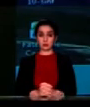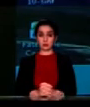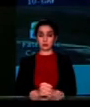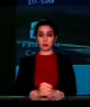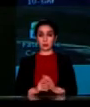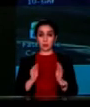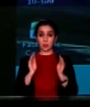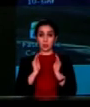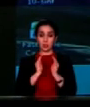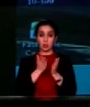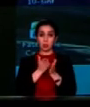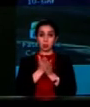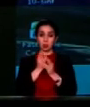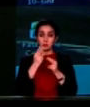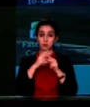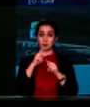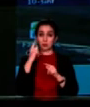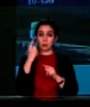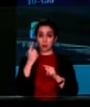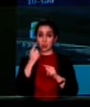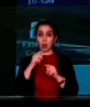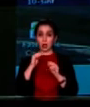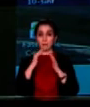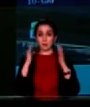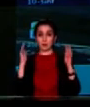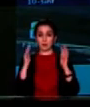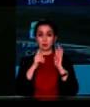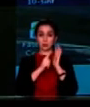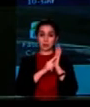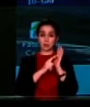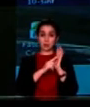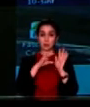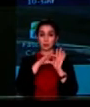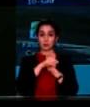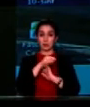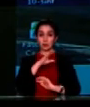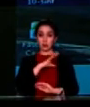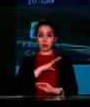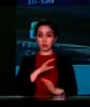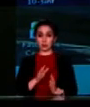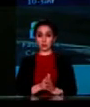Demak, minimal bo'limimiz 1, maksimal 7 deb kiritdik.